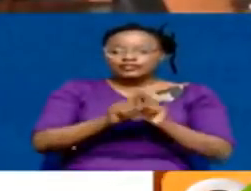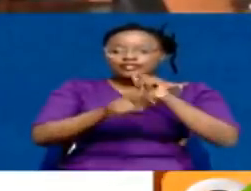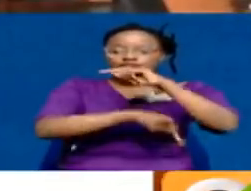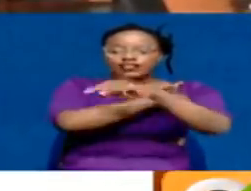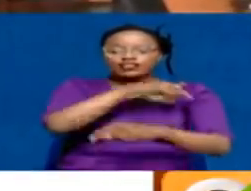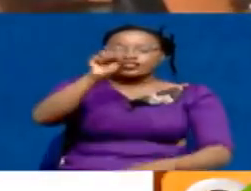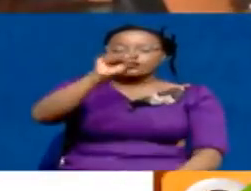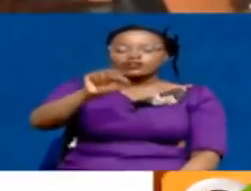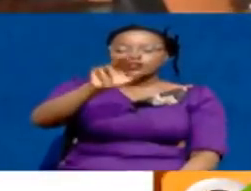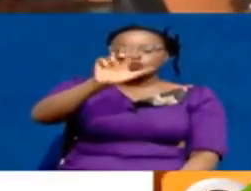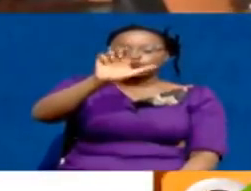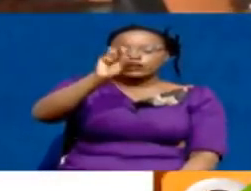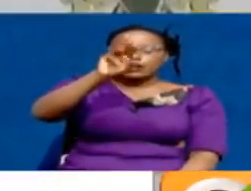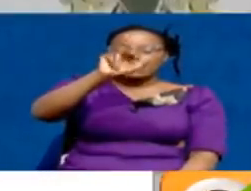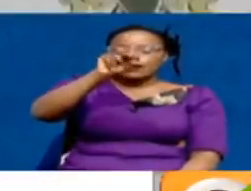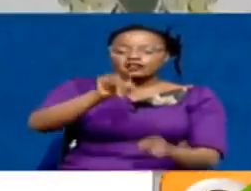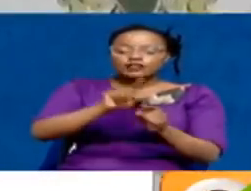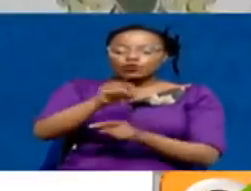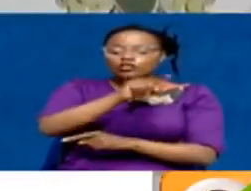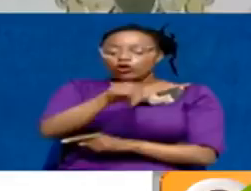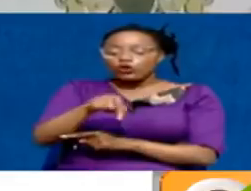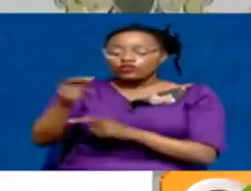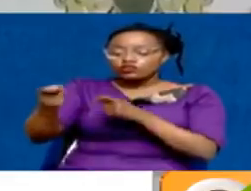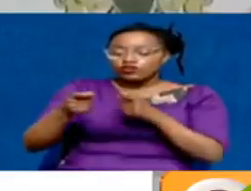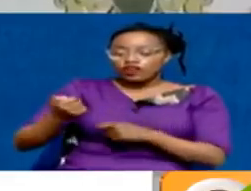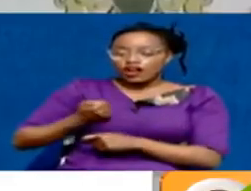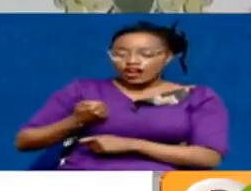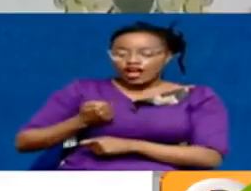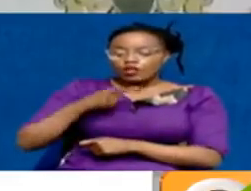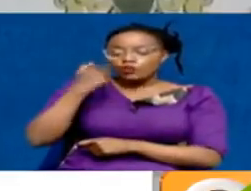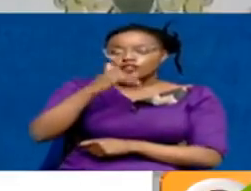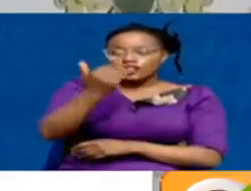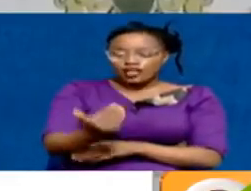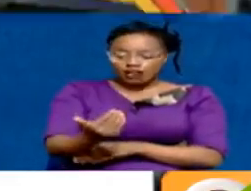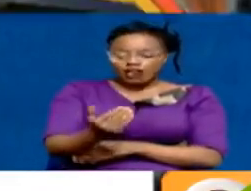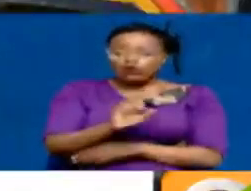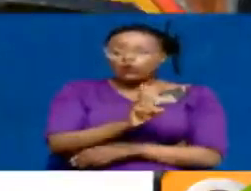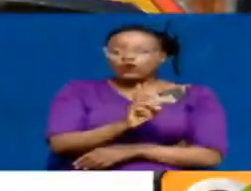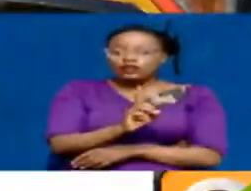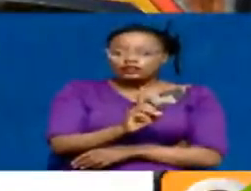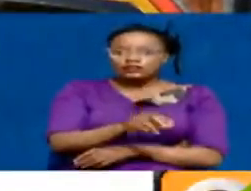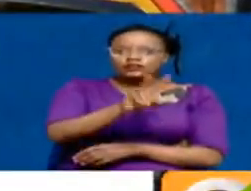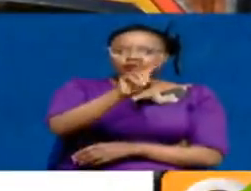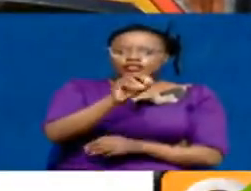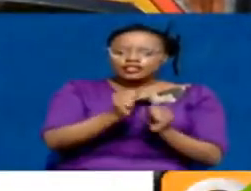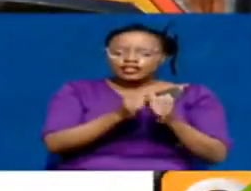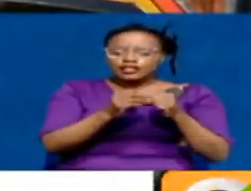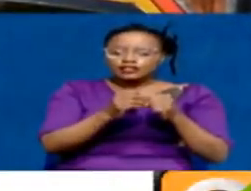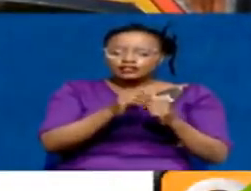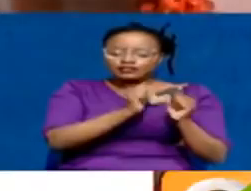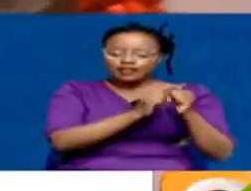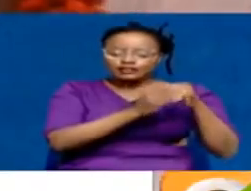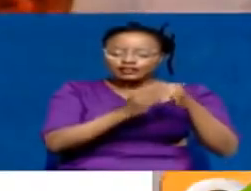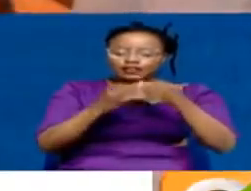Chifu Suleiman alipatikana na hatia ya kumnajisi msichana wa umri mdogo. Mwaka wa 2008